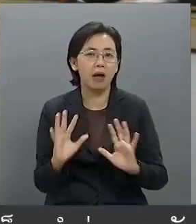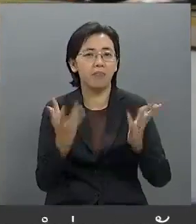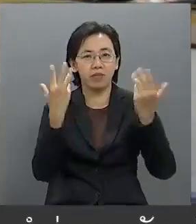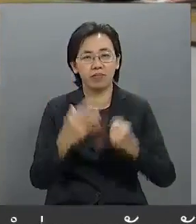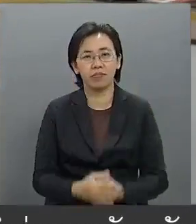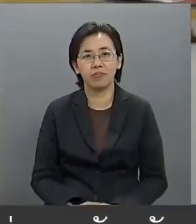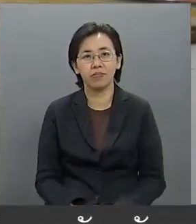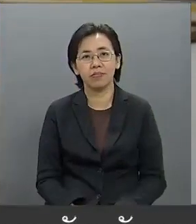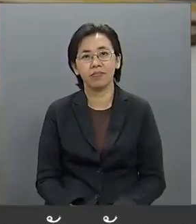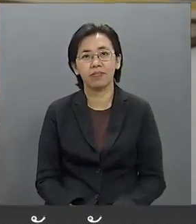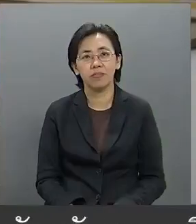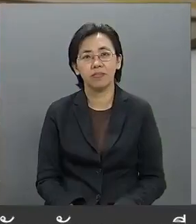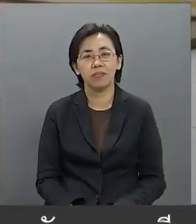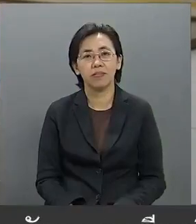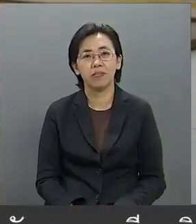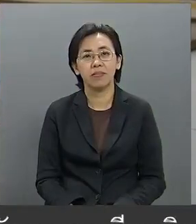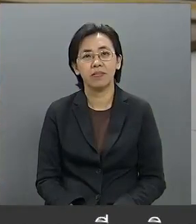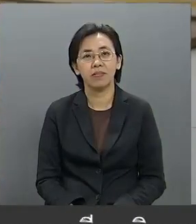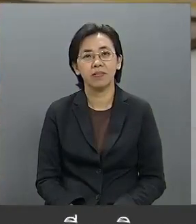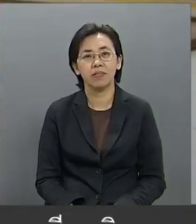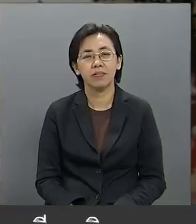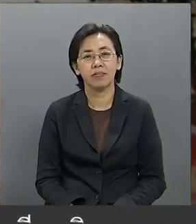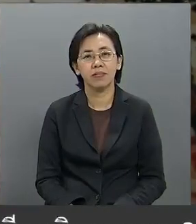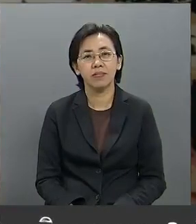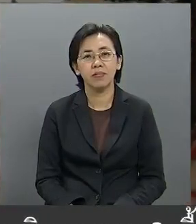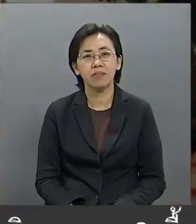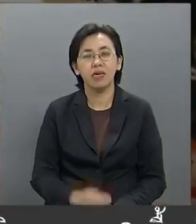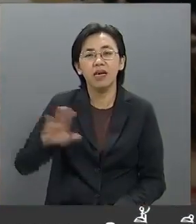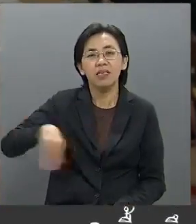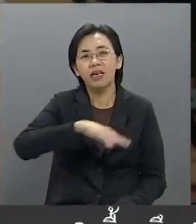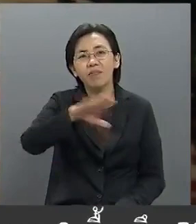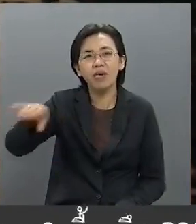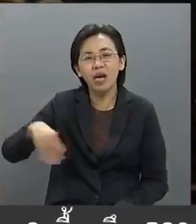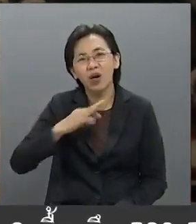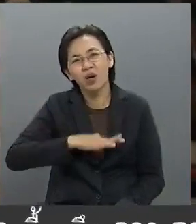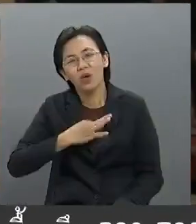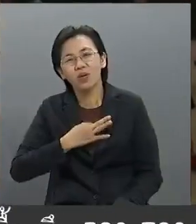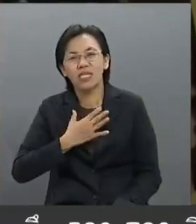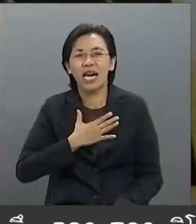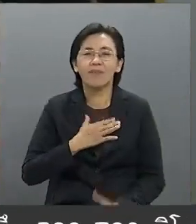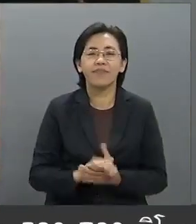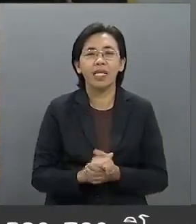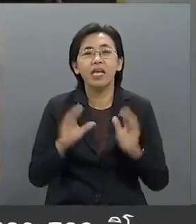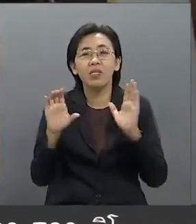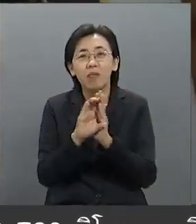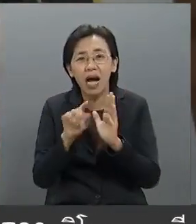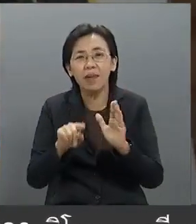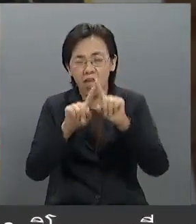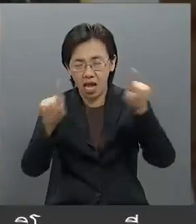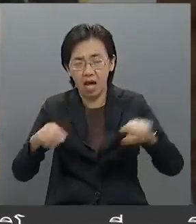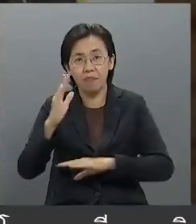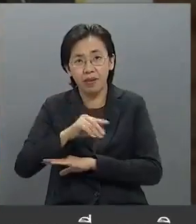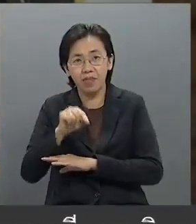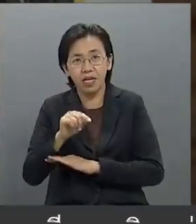จักรีคงแก้วมองว่าในภาวะที่ทุกคนรัดเข็มขัดบวกกับความนิยมภาพพิมพ์ที่ไม่ได้มากเท่าจิตรกรรมอาจท